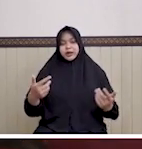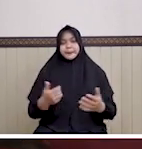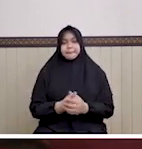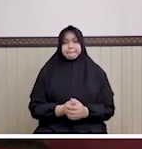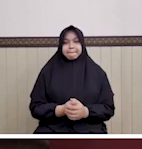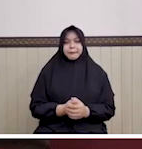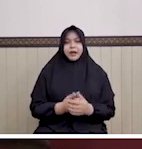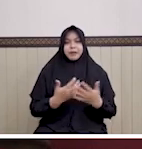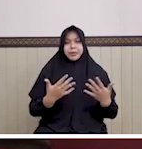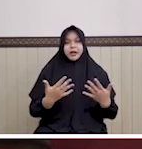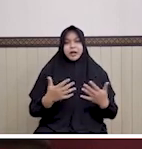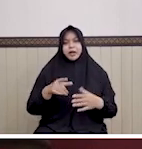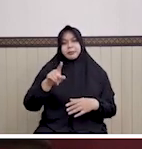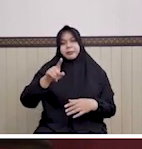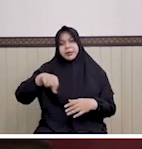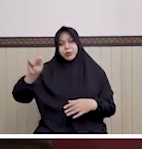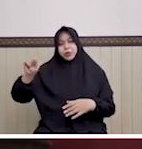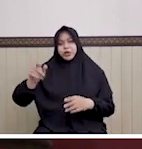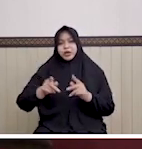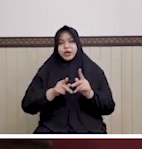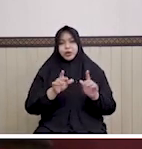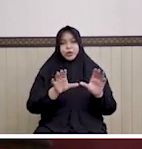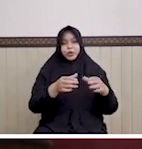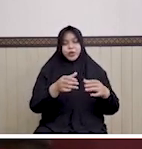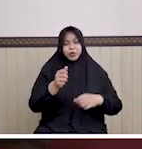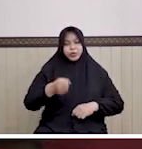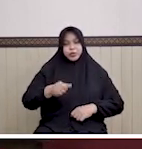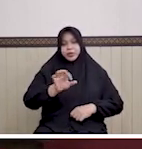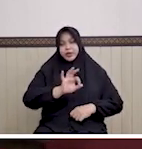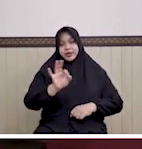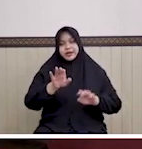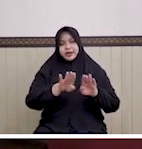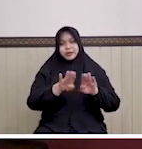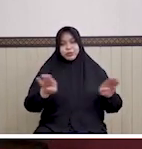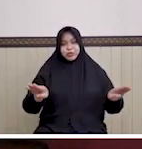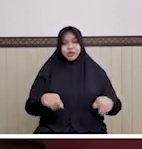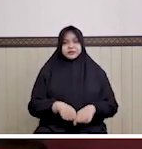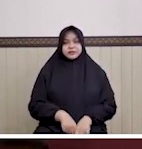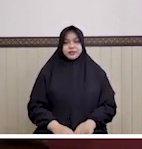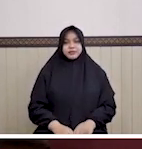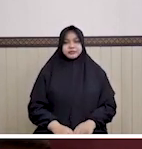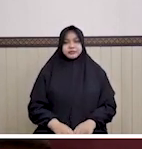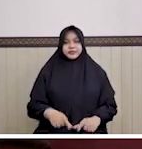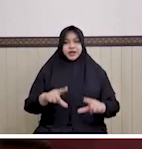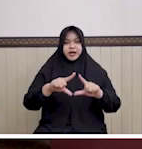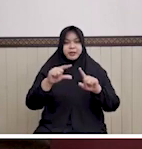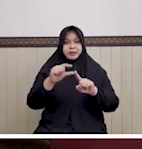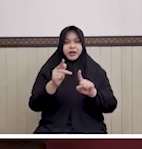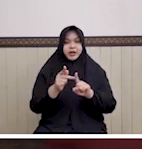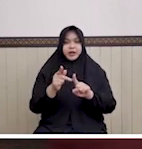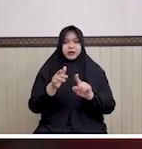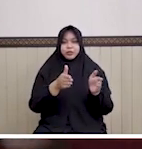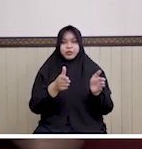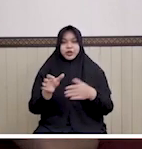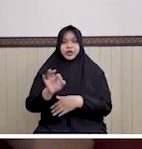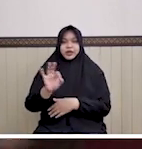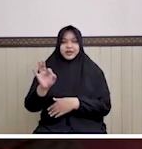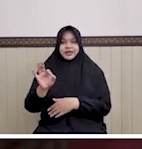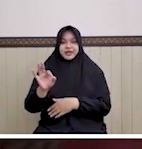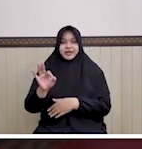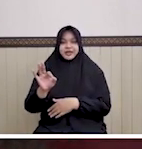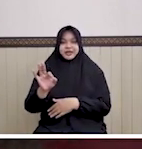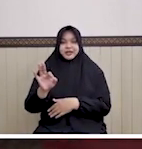betul ketika ruang hukumnya tidak terbuka aparat penegak hukum kemudian tidak